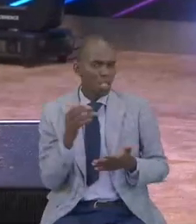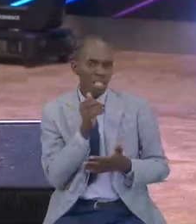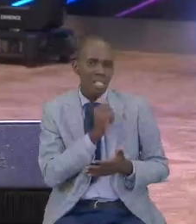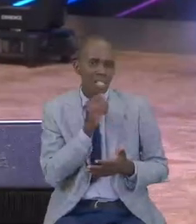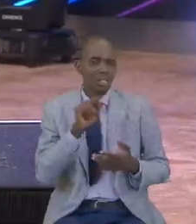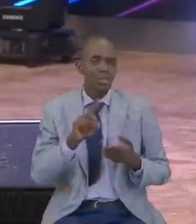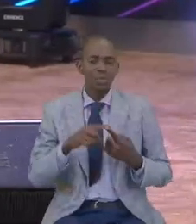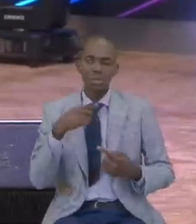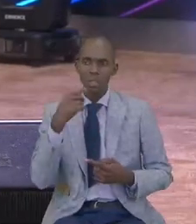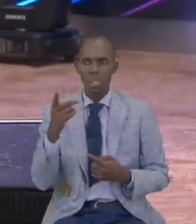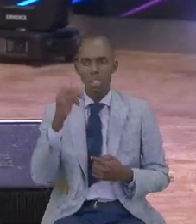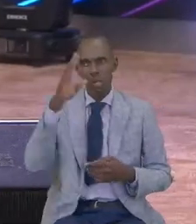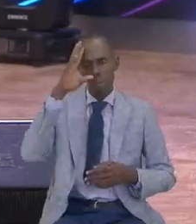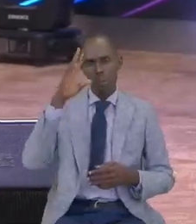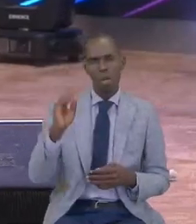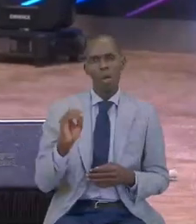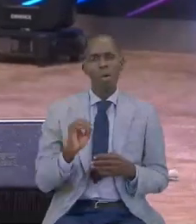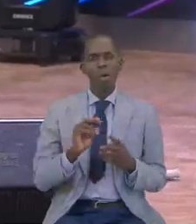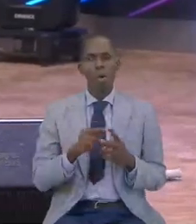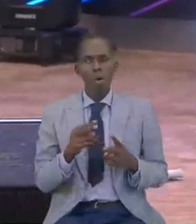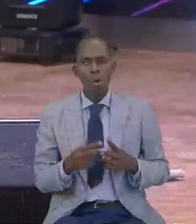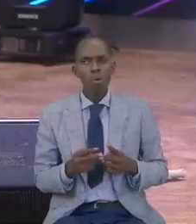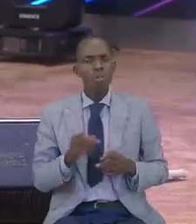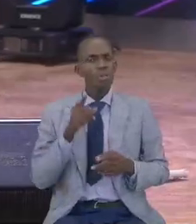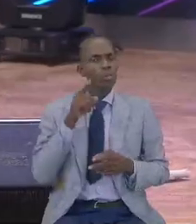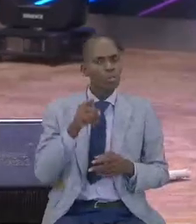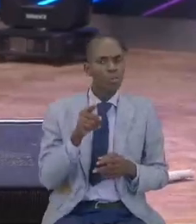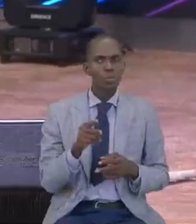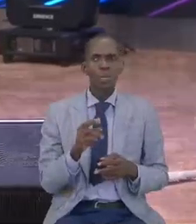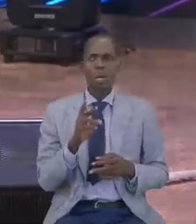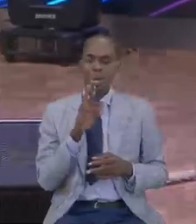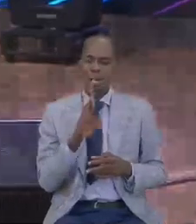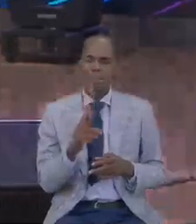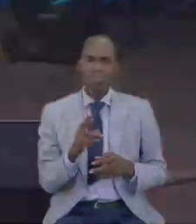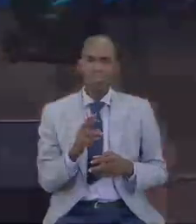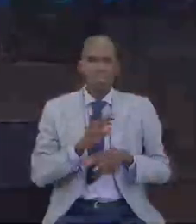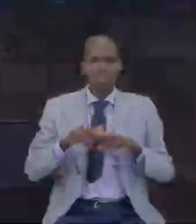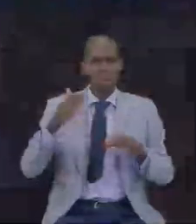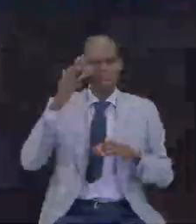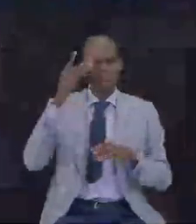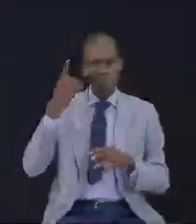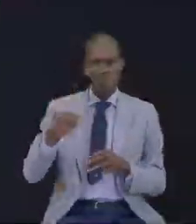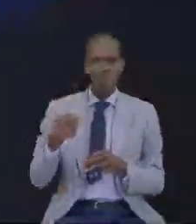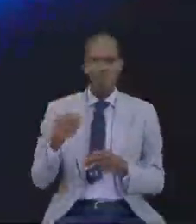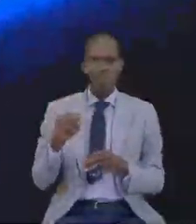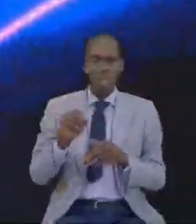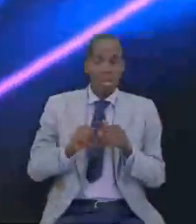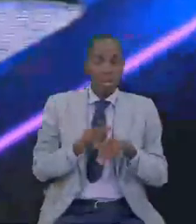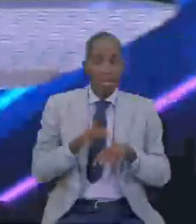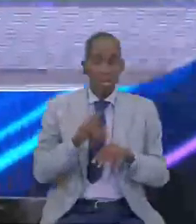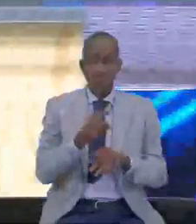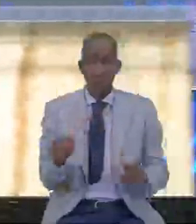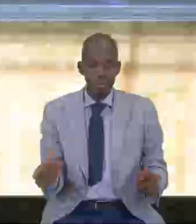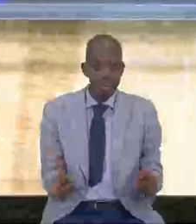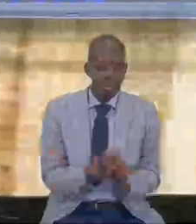tu n'as jamais la condition normale d'une femme comme ça se passe chez les femmes. Et tu le sais. Et chaque fois que vous rencontrez, tu dis que vous